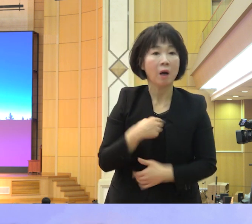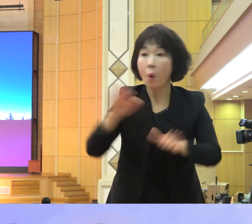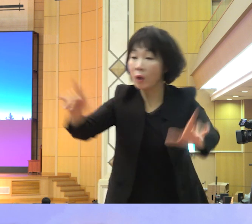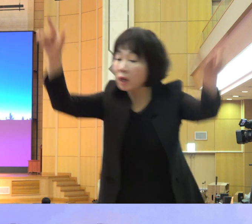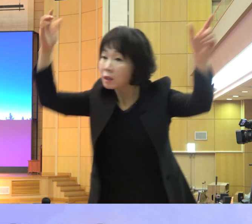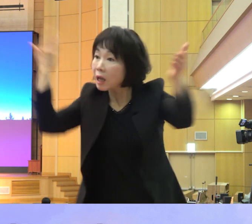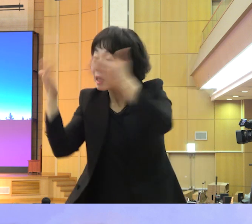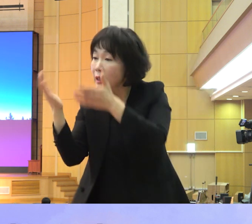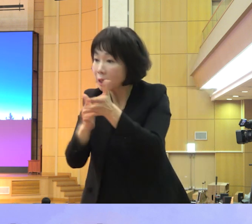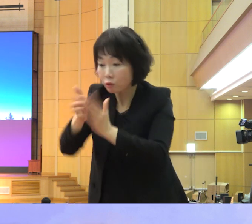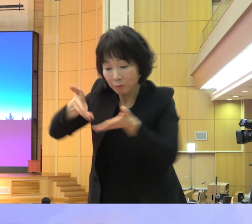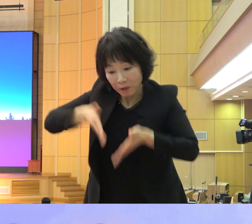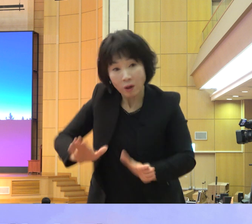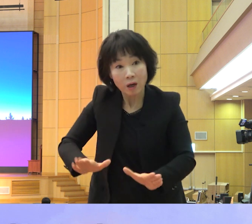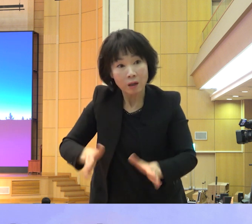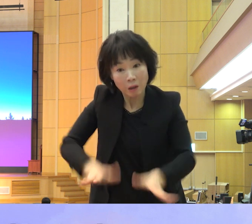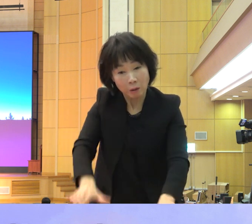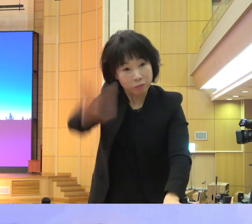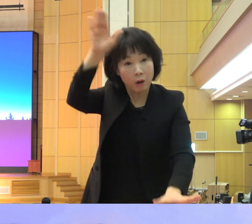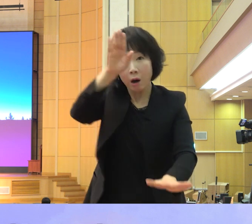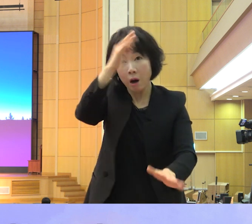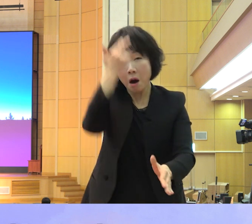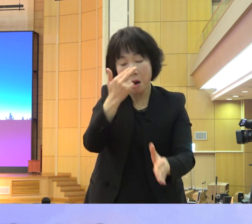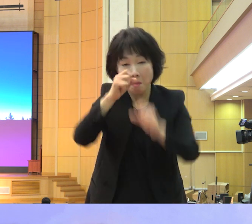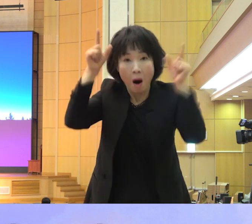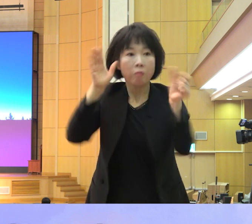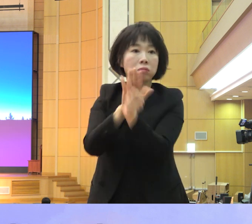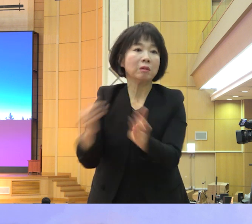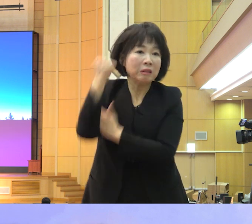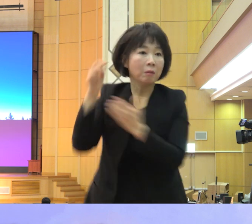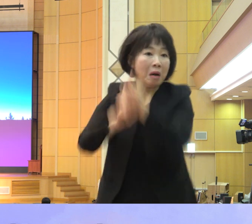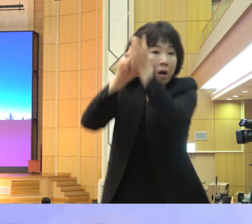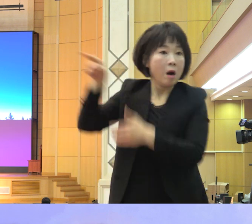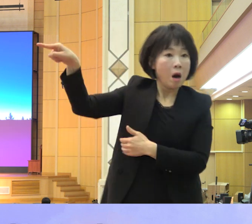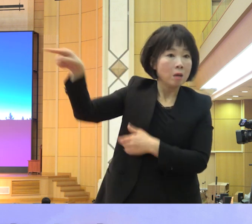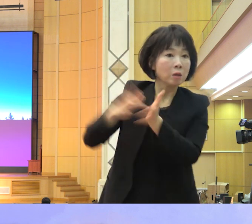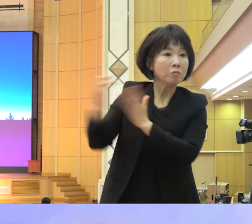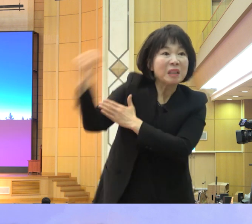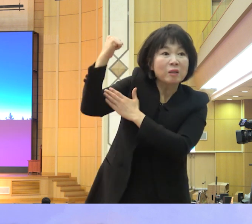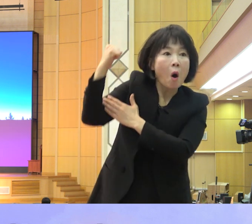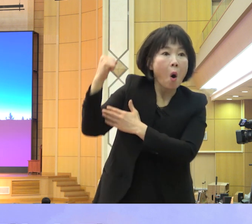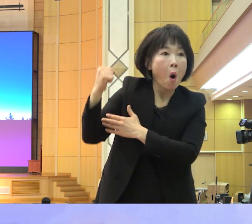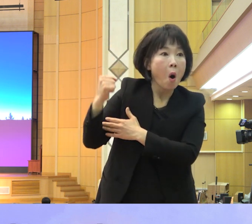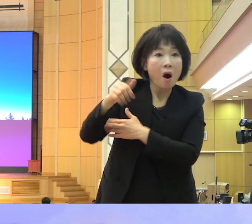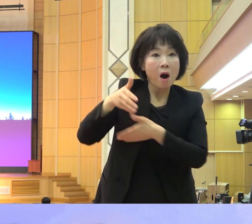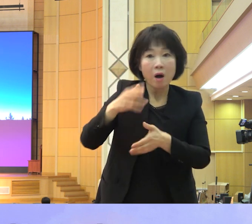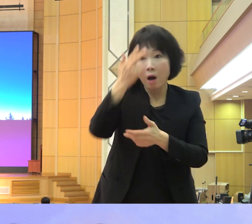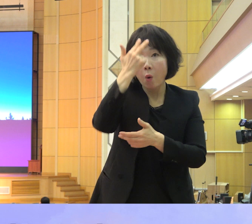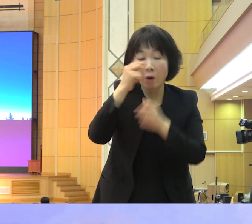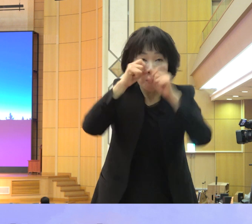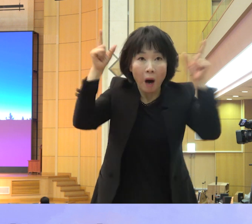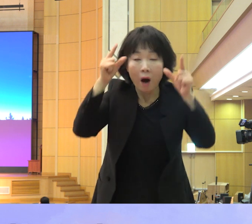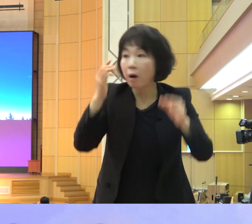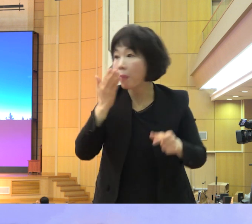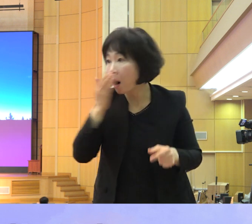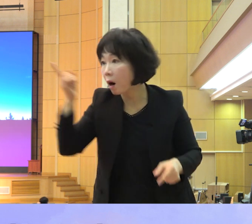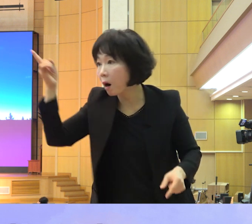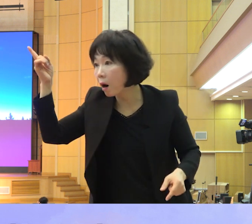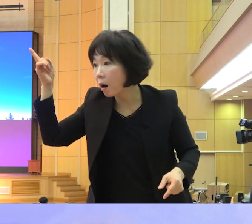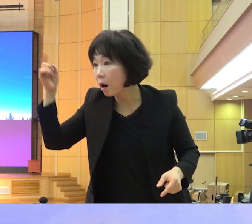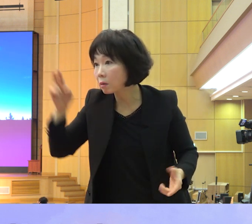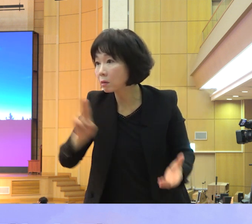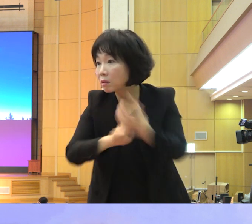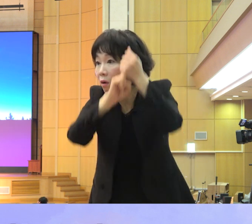나면서부터 소경된 자 눈뜨기 한 적이 없고요. 또 태어나서 살다가 뭐 때문에 그런지는